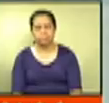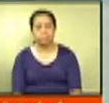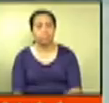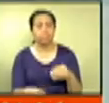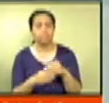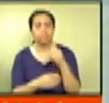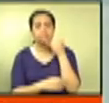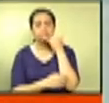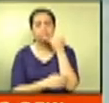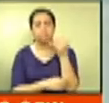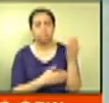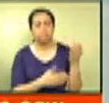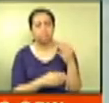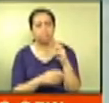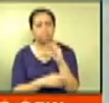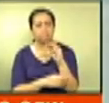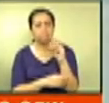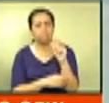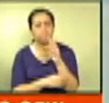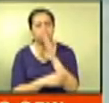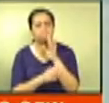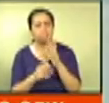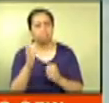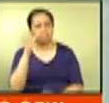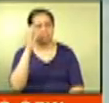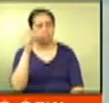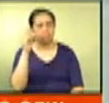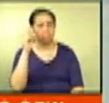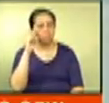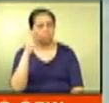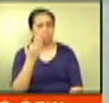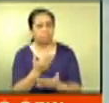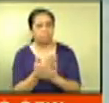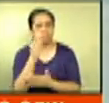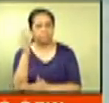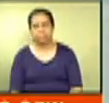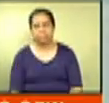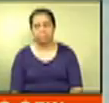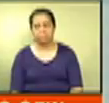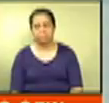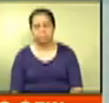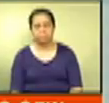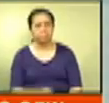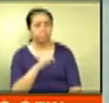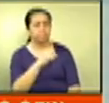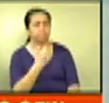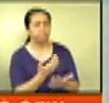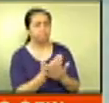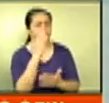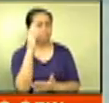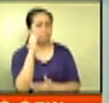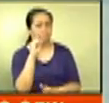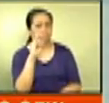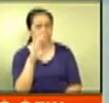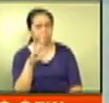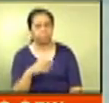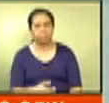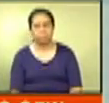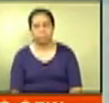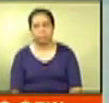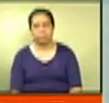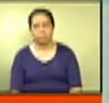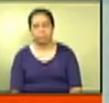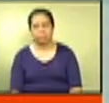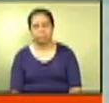Nasa linya ng telepono si MMDA spokesperson Celine Pialago. Magandang tanghali po, Ma'am Celine. Yes po, magandang tanghali, sir. At sa lahat okay. po